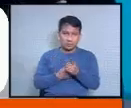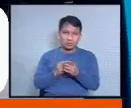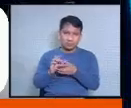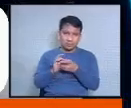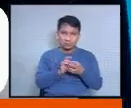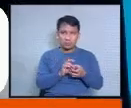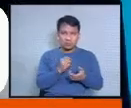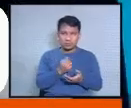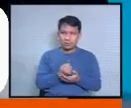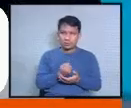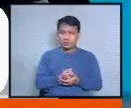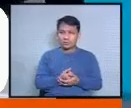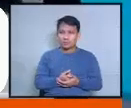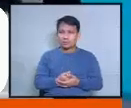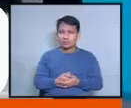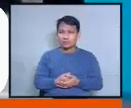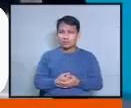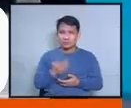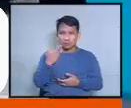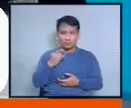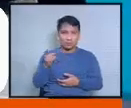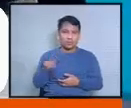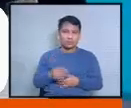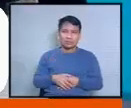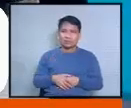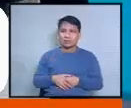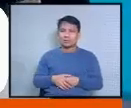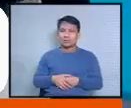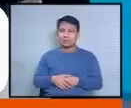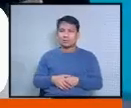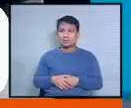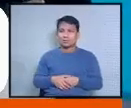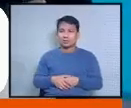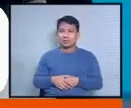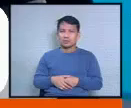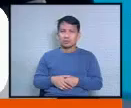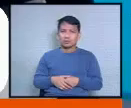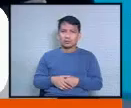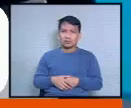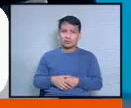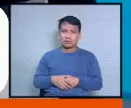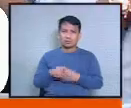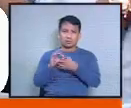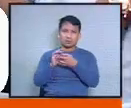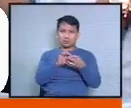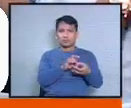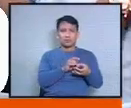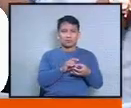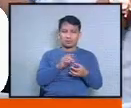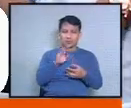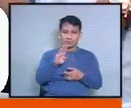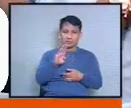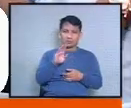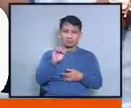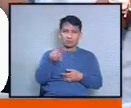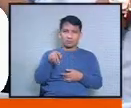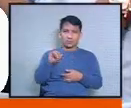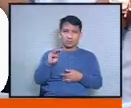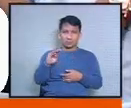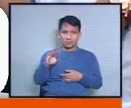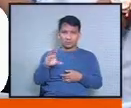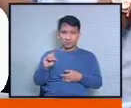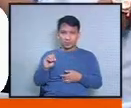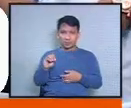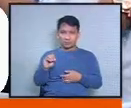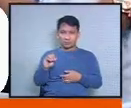sweldo. Ba't ganun, sir? Boss, ano kasi yan? Naka-Bambi kami. Barangay Micro